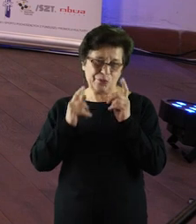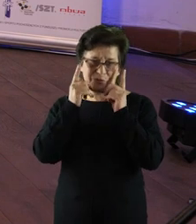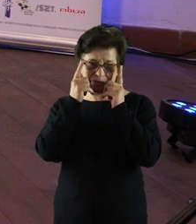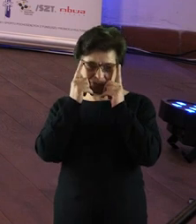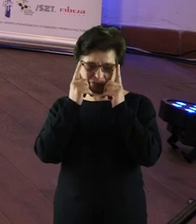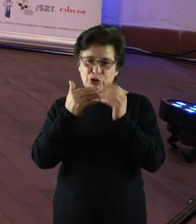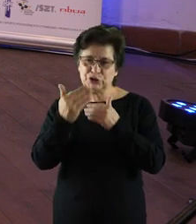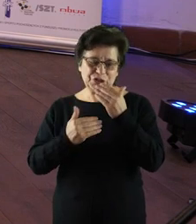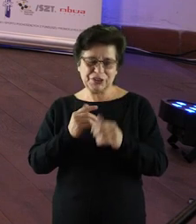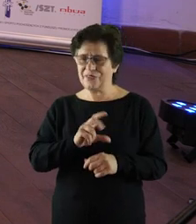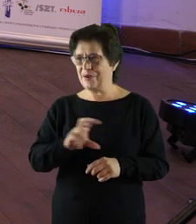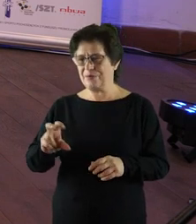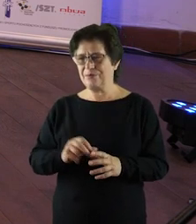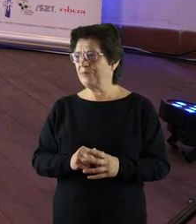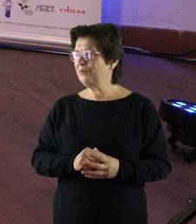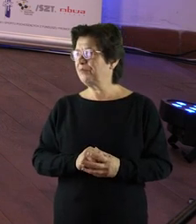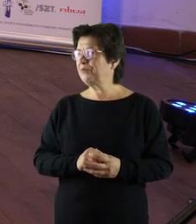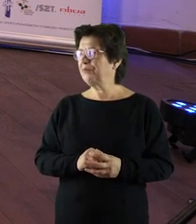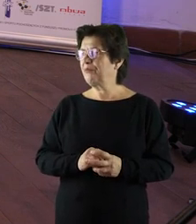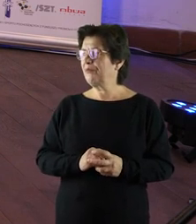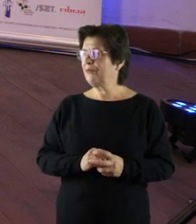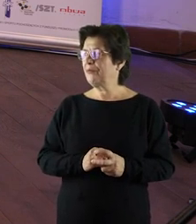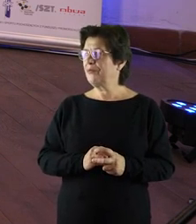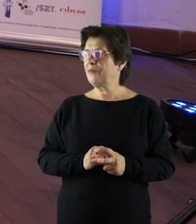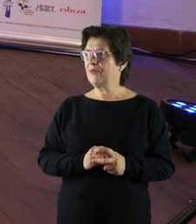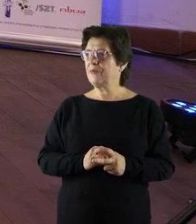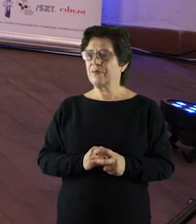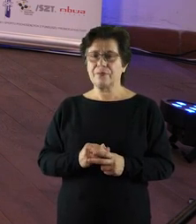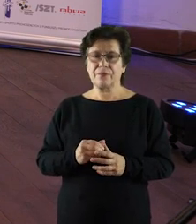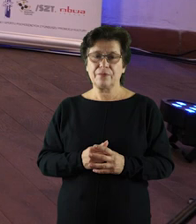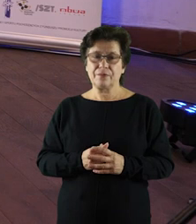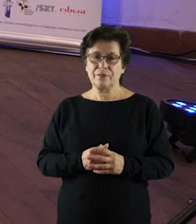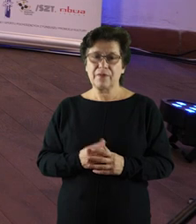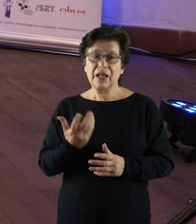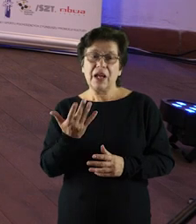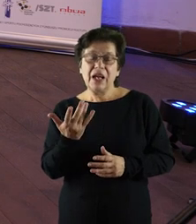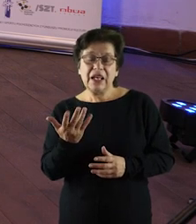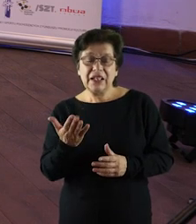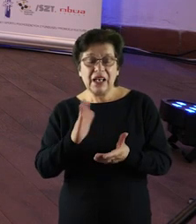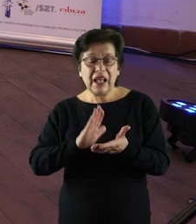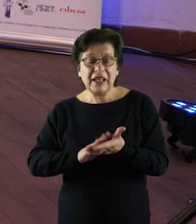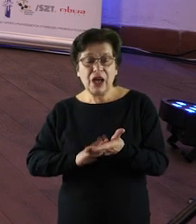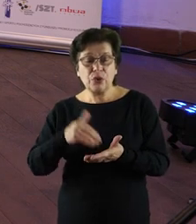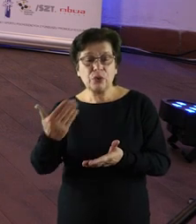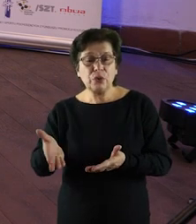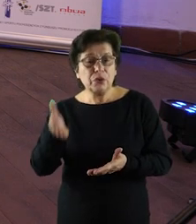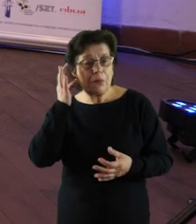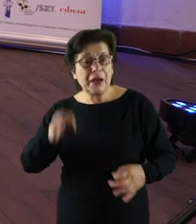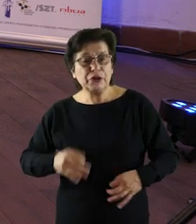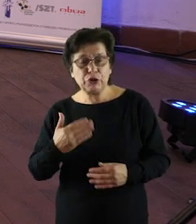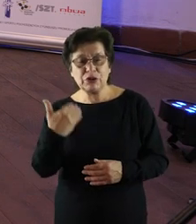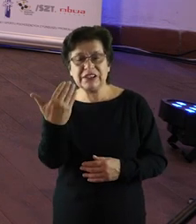życzę. I jeszcze jedno pytanie, proszę. Ile pani nagród dostała za pisanie książek?